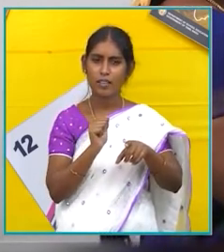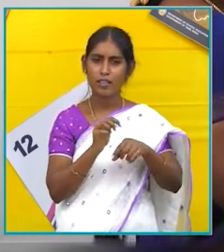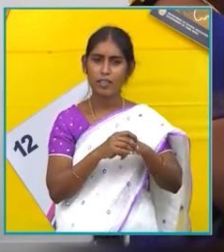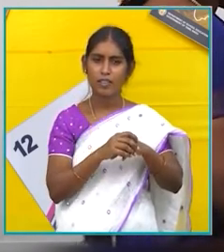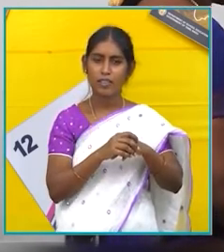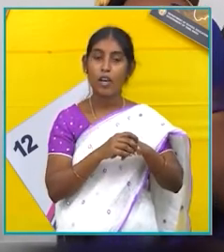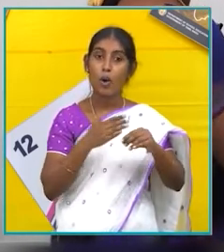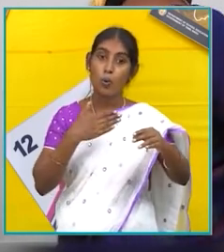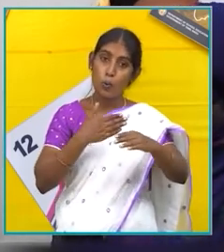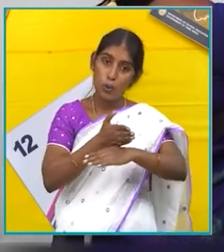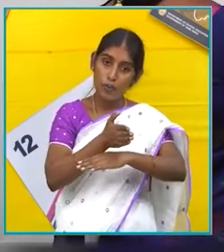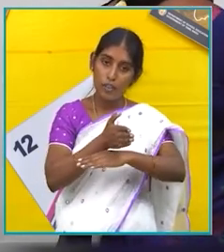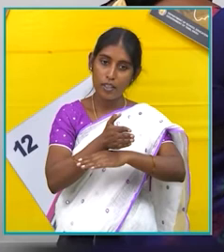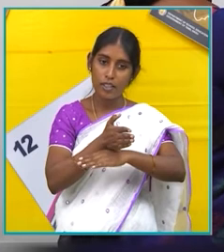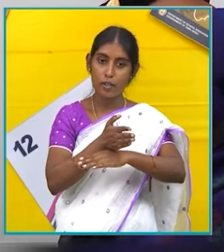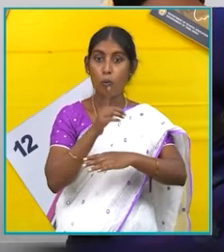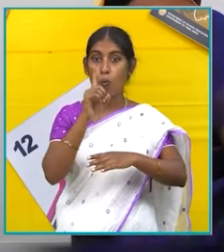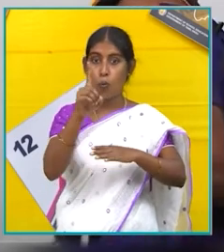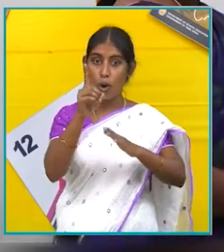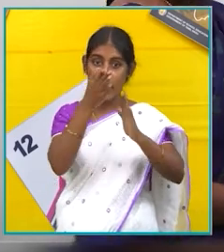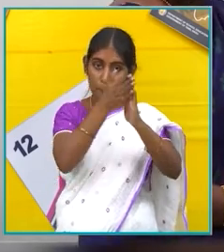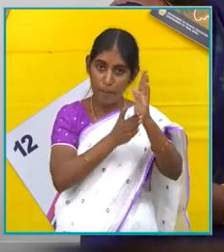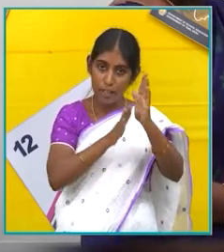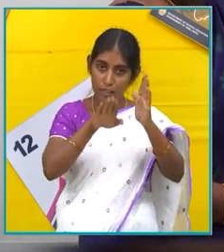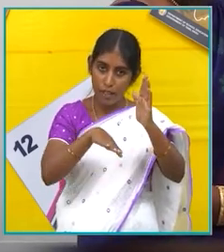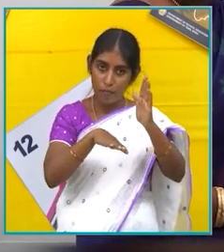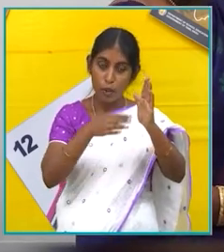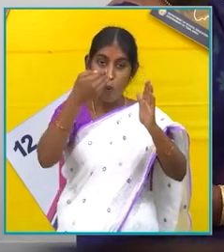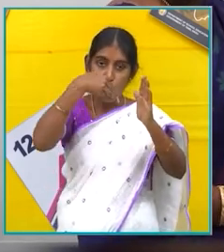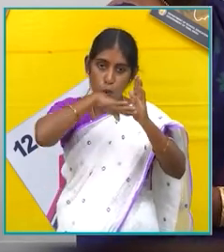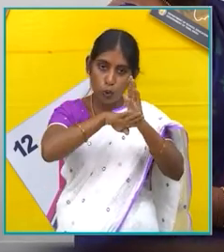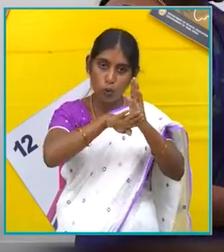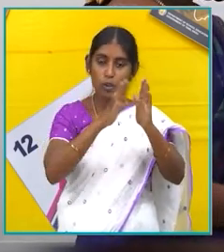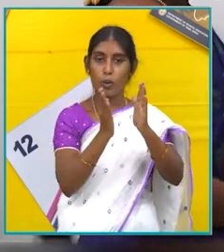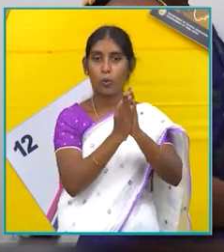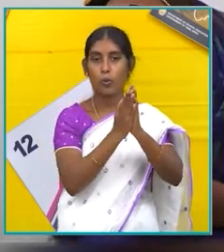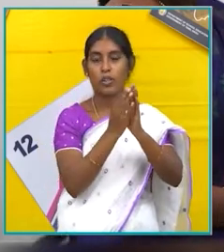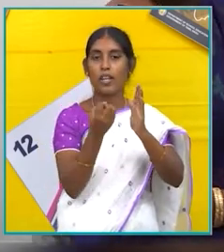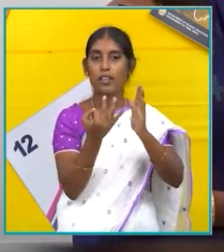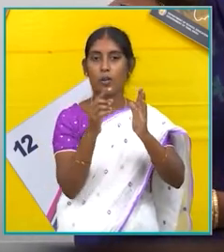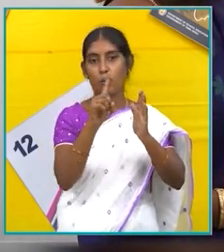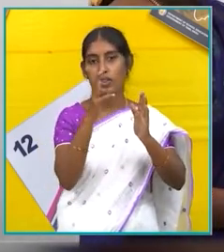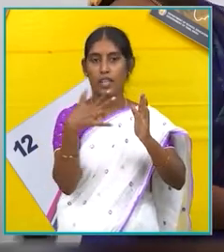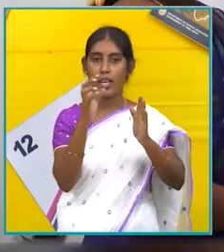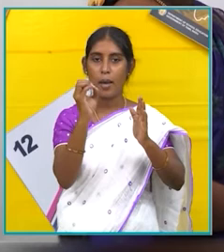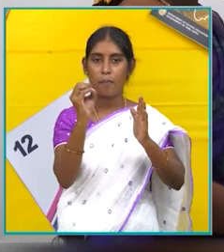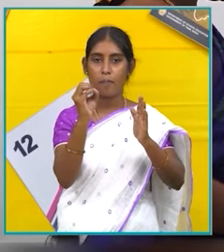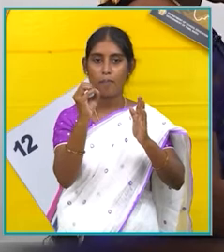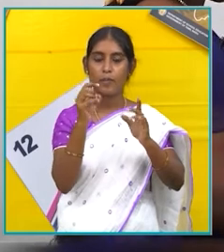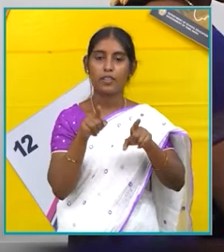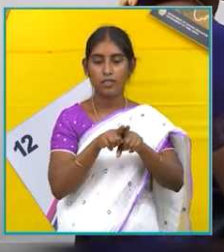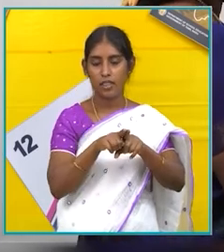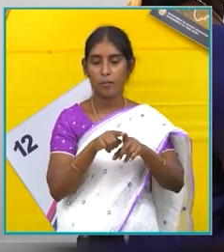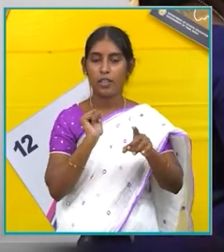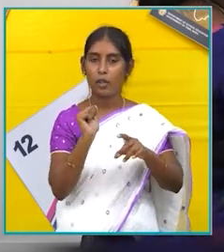பார்த்தீங்கன்னா, குறுக்கு வெட்டியில் ஒரே பக்கத்தில் அமைந்த உட்கோணங்களின் கூடுதல் என்னது, 180. அதை வச்சு நம்ம